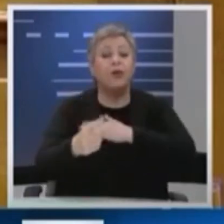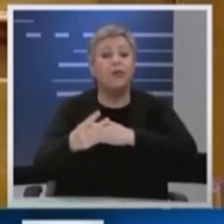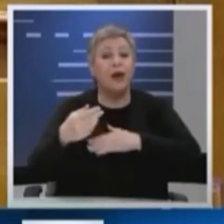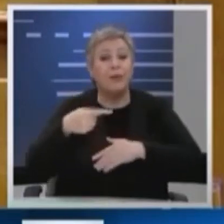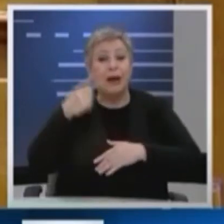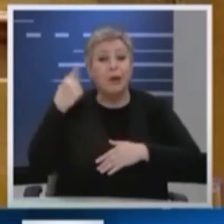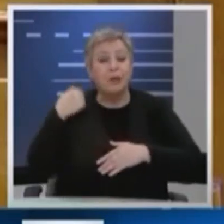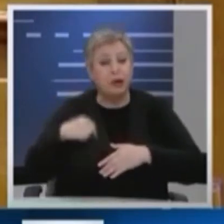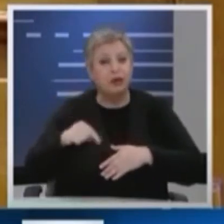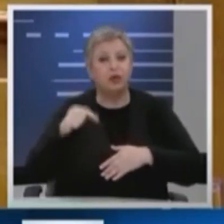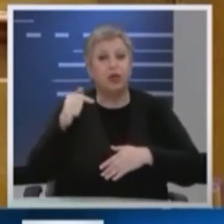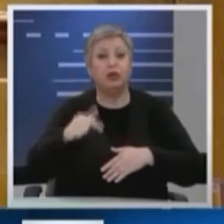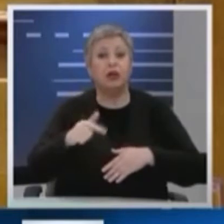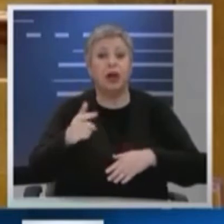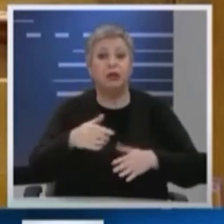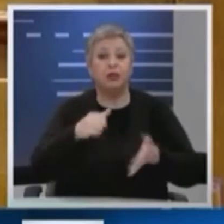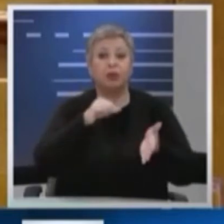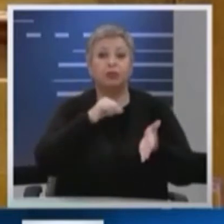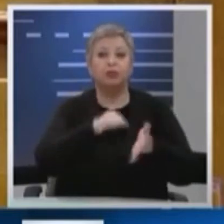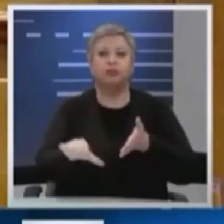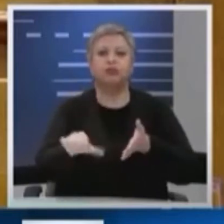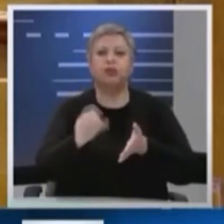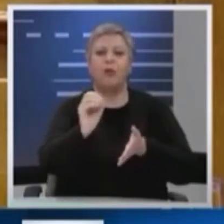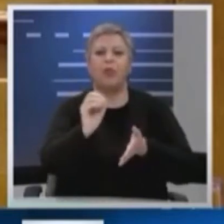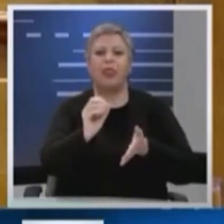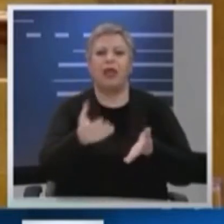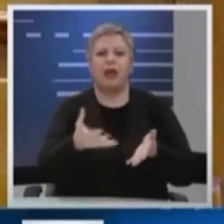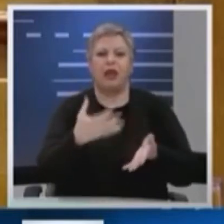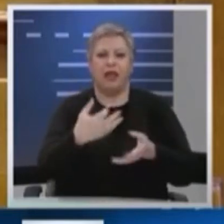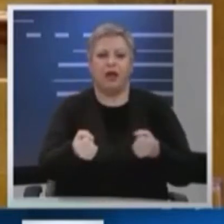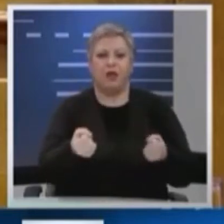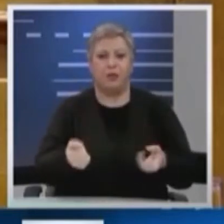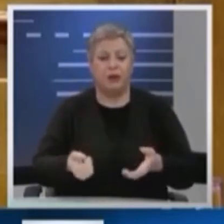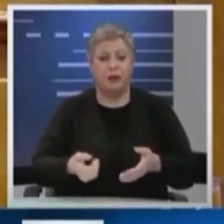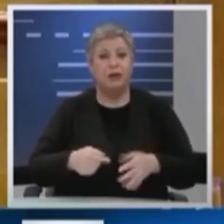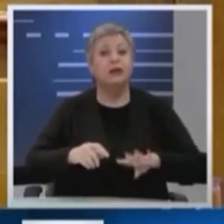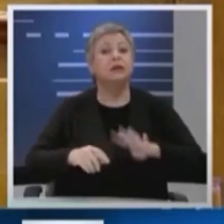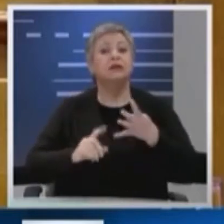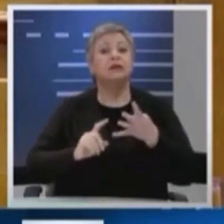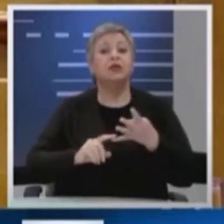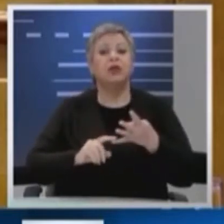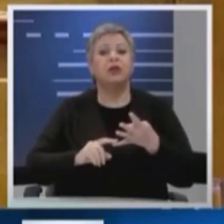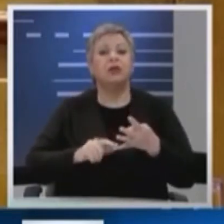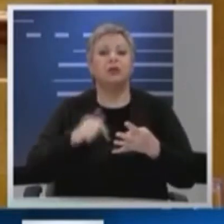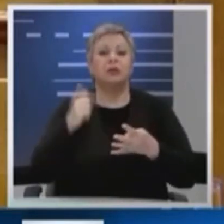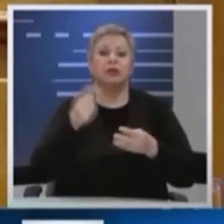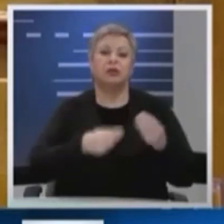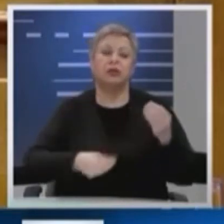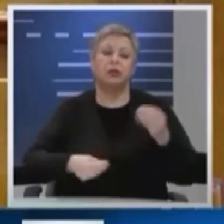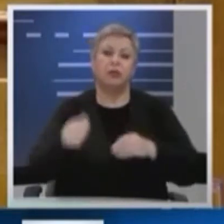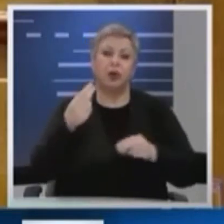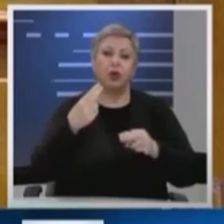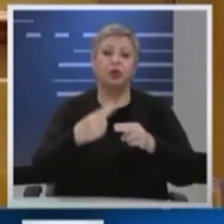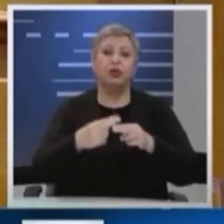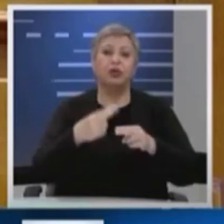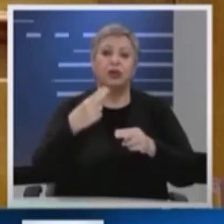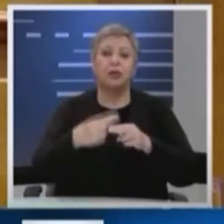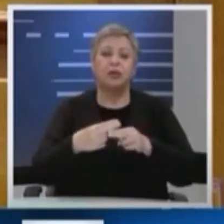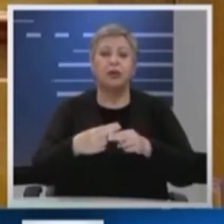του 2018. Τέταρτο και κυριότερο, με περικοπή του προγράμματος δημοσίων επενδύσεων